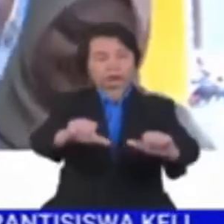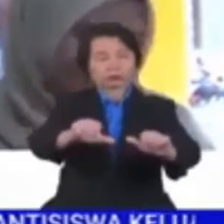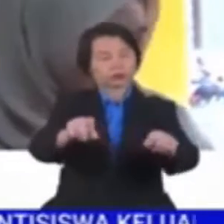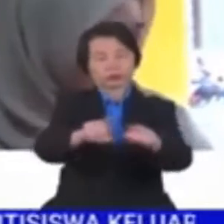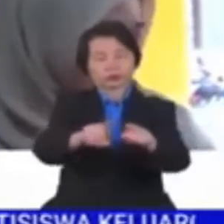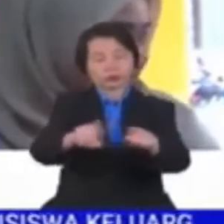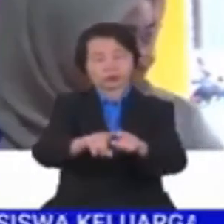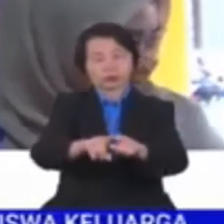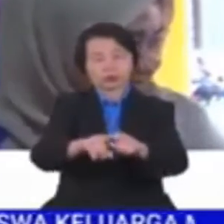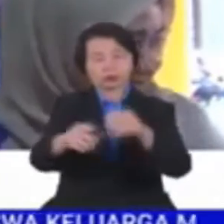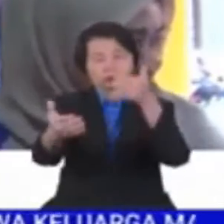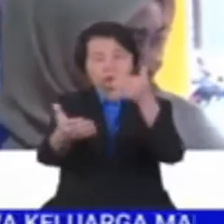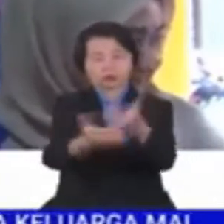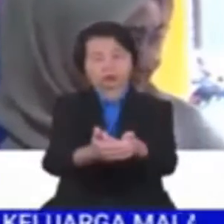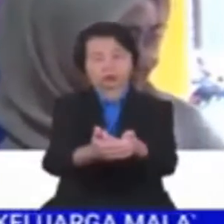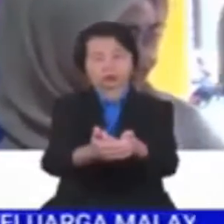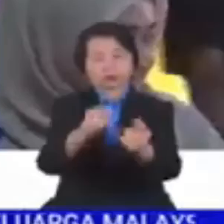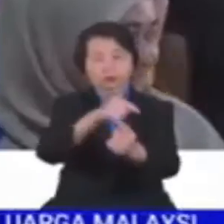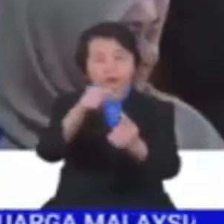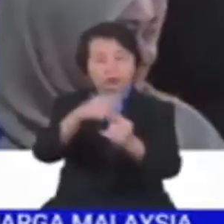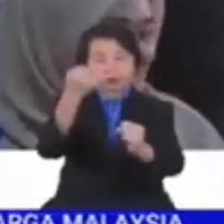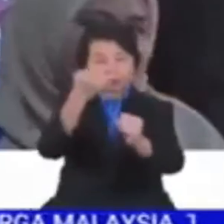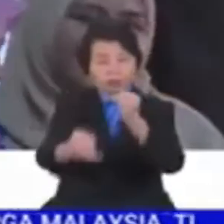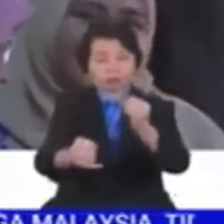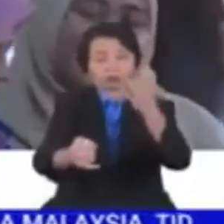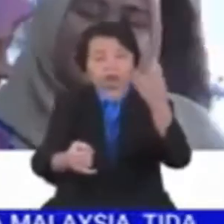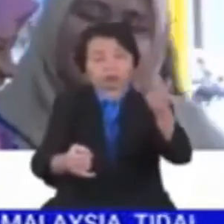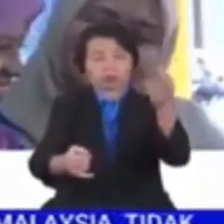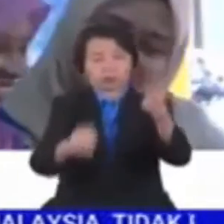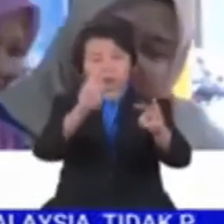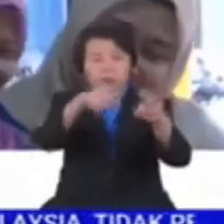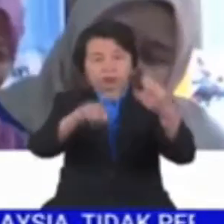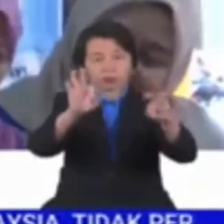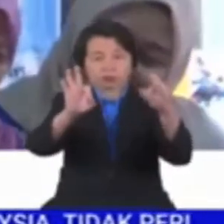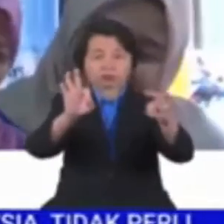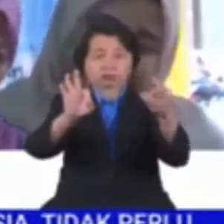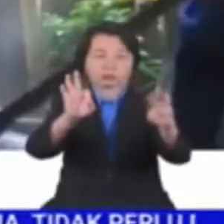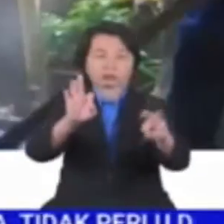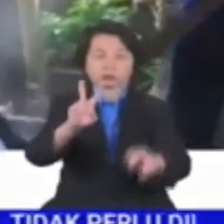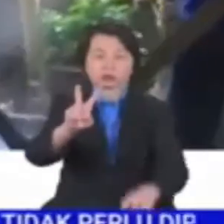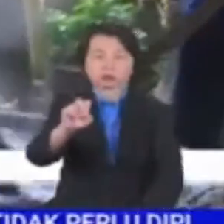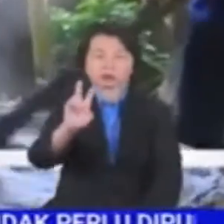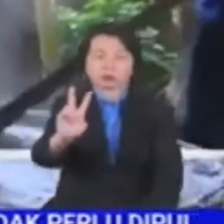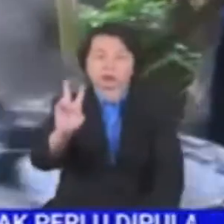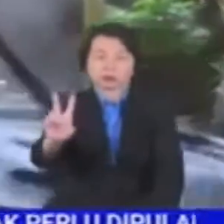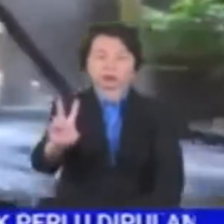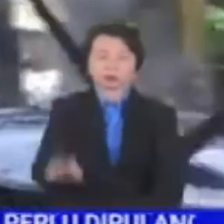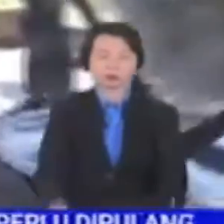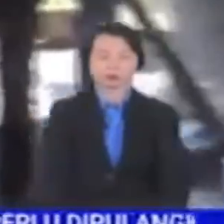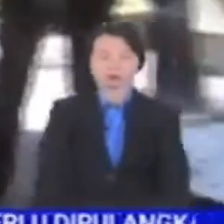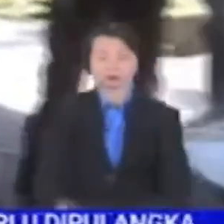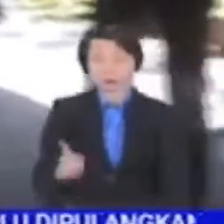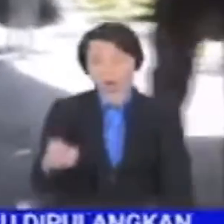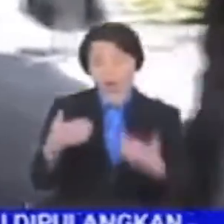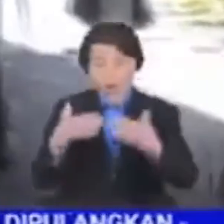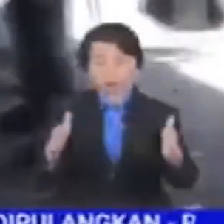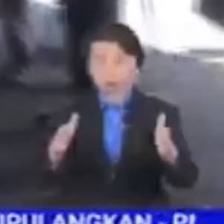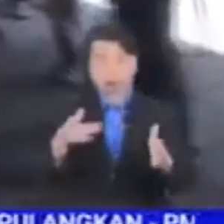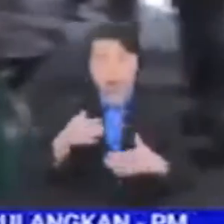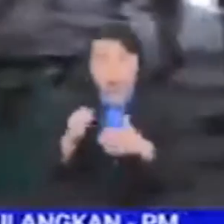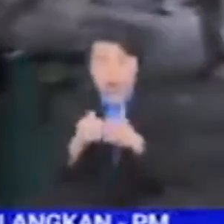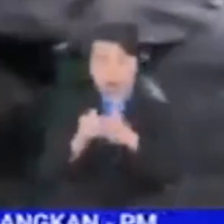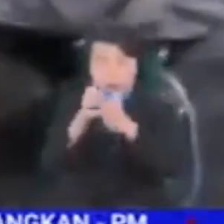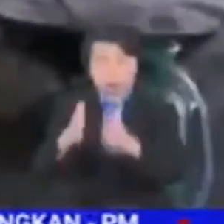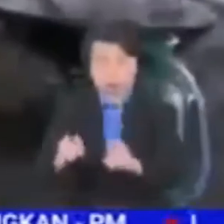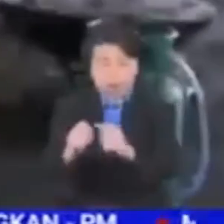ini sehinggalah ke tarikh terakhir, iaitu 16 September 2022. Pihaknya juga membuka ruang kepada